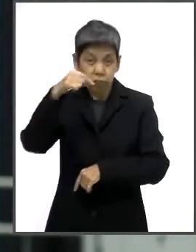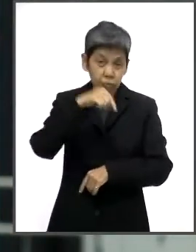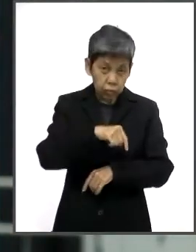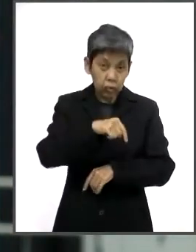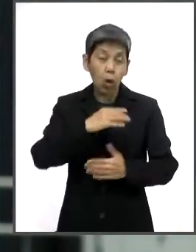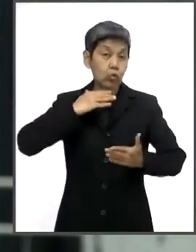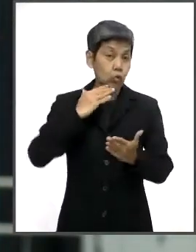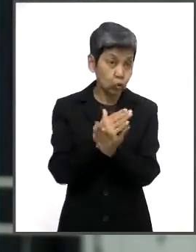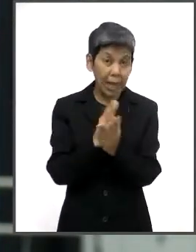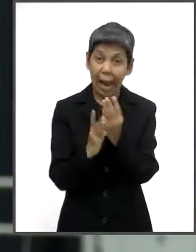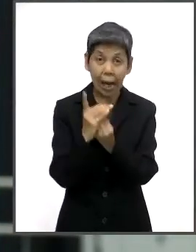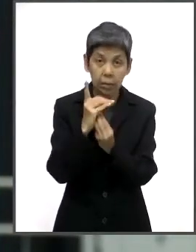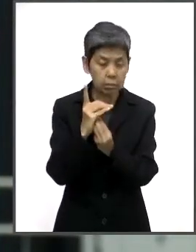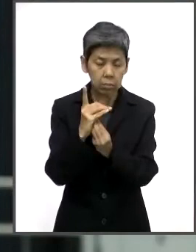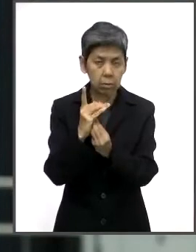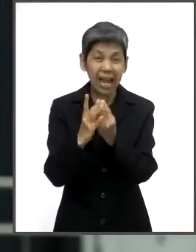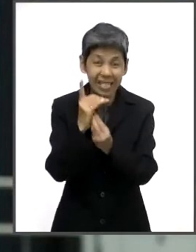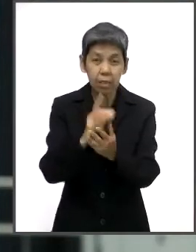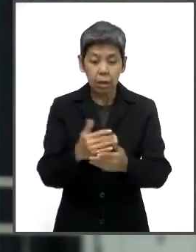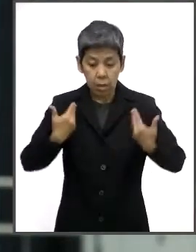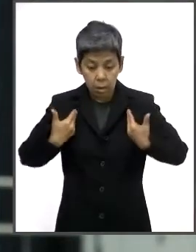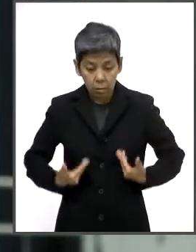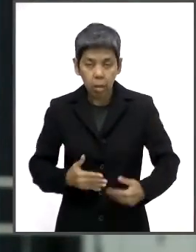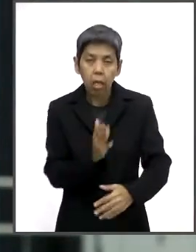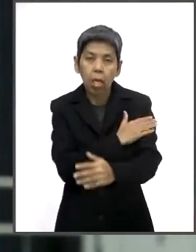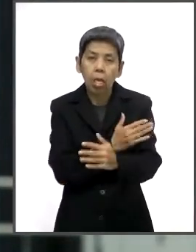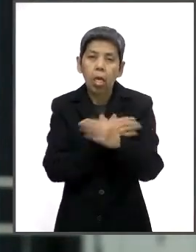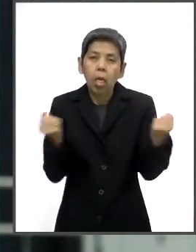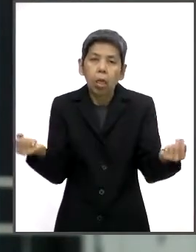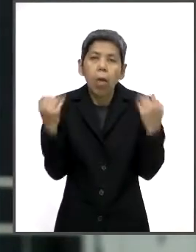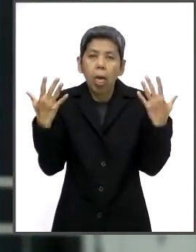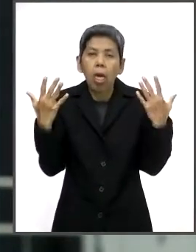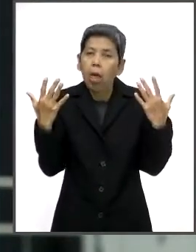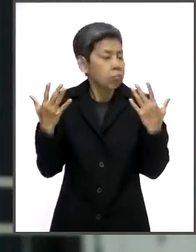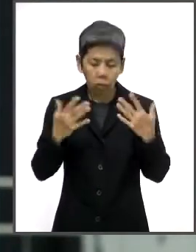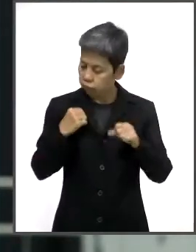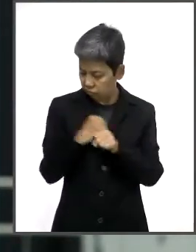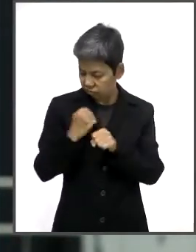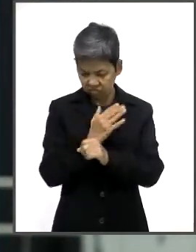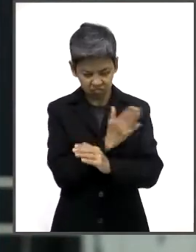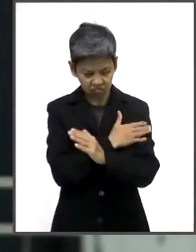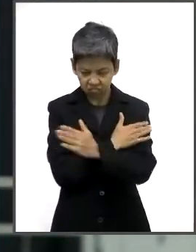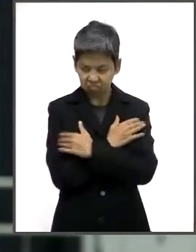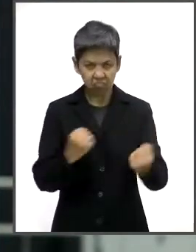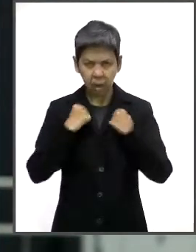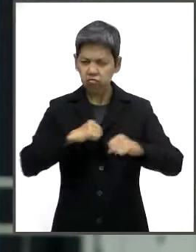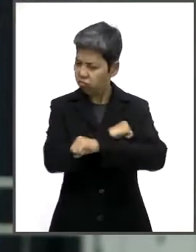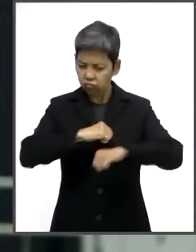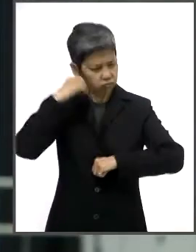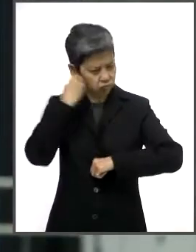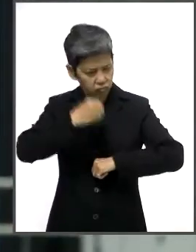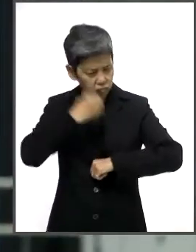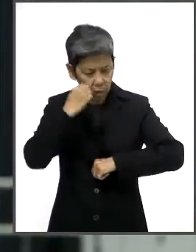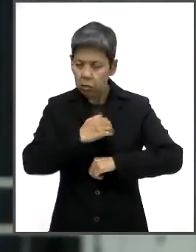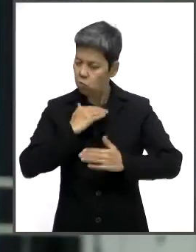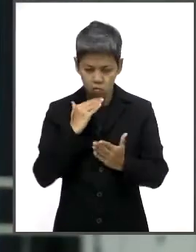ราหยุดแค่อาทิตย์เดียวอะละกล้ามเนื้อของเรามันจะหายไปที่เราคือเราต้องออกกำลังกายตล